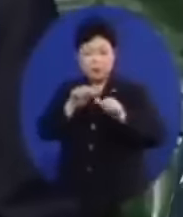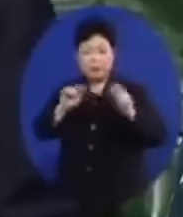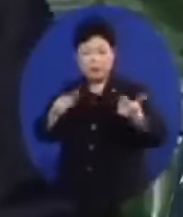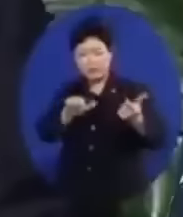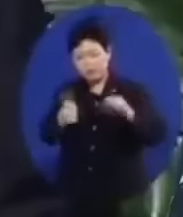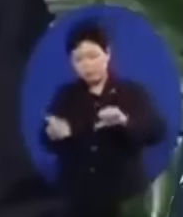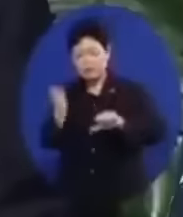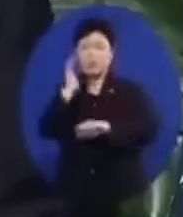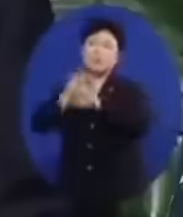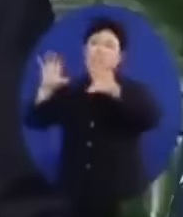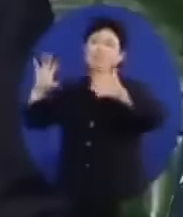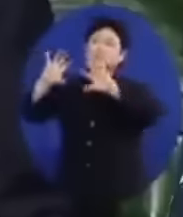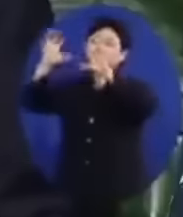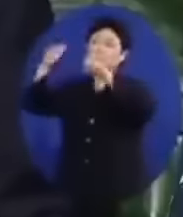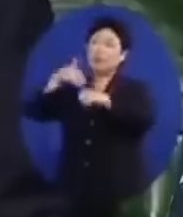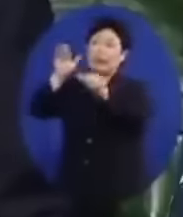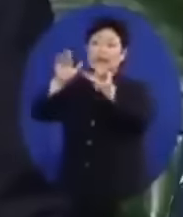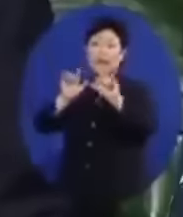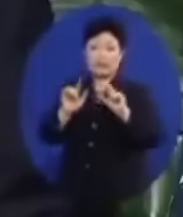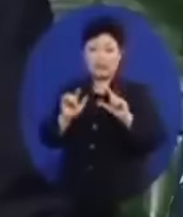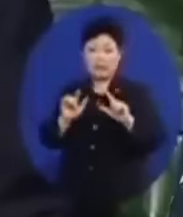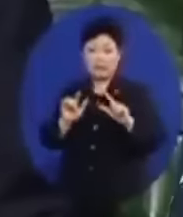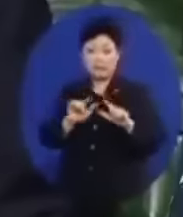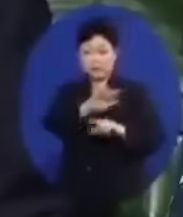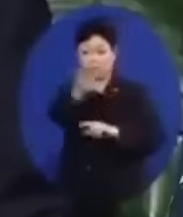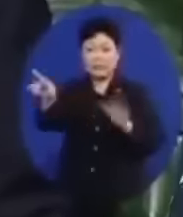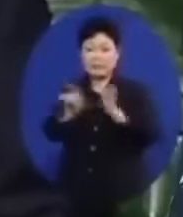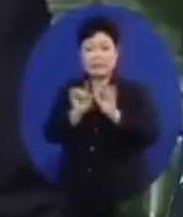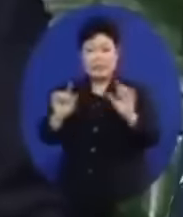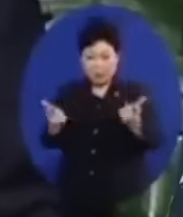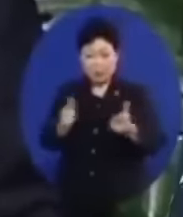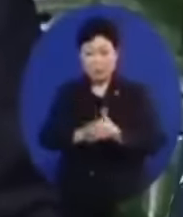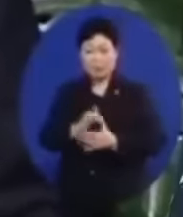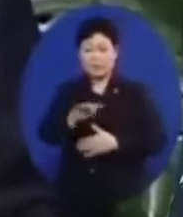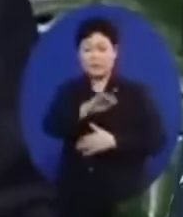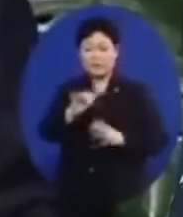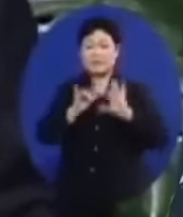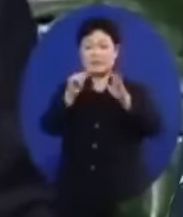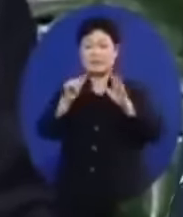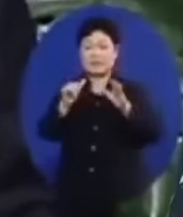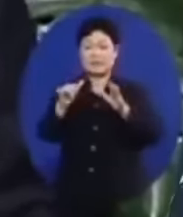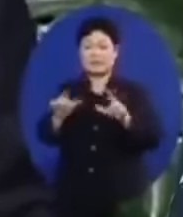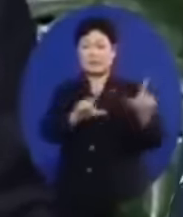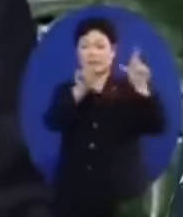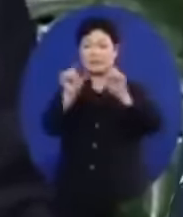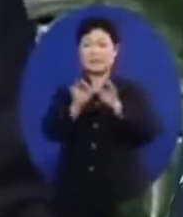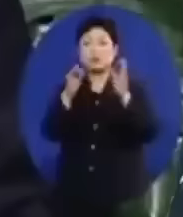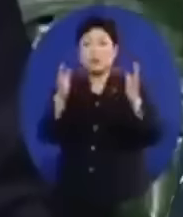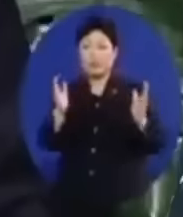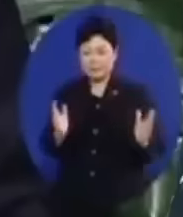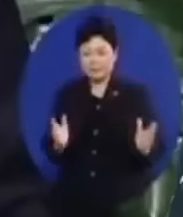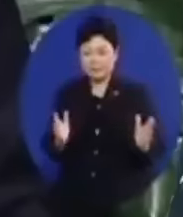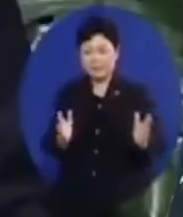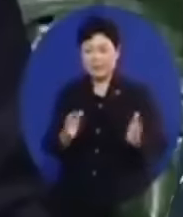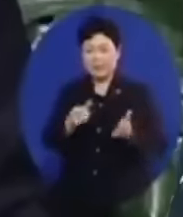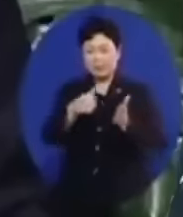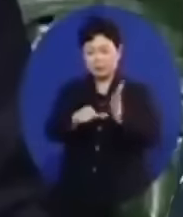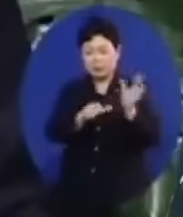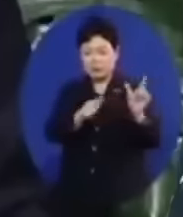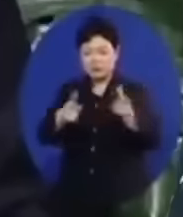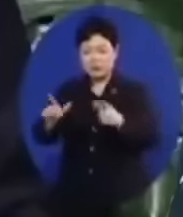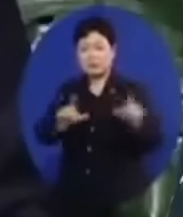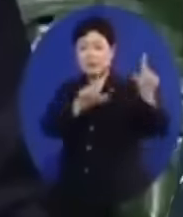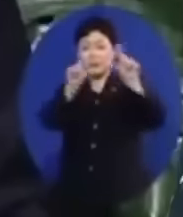죽어서 천당만 가는 것이 우리 신앙이 아닙니다. 우리 세상에 사는 동안에 물질적인